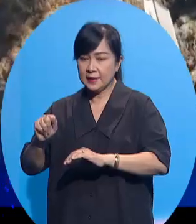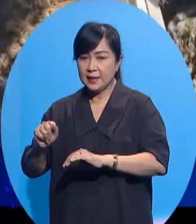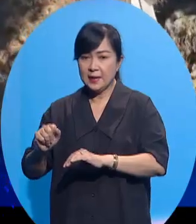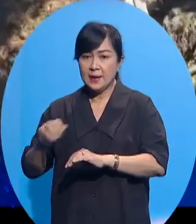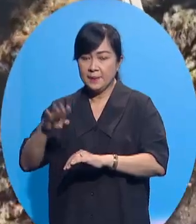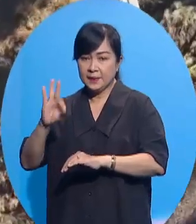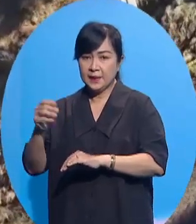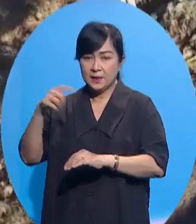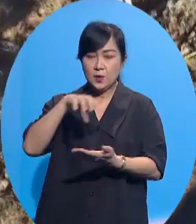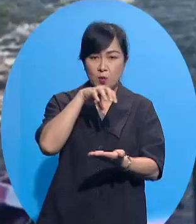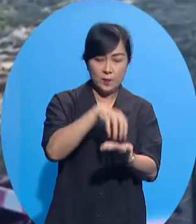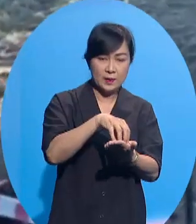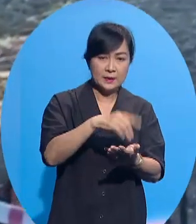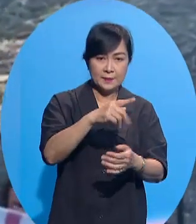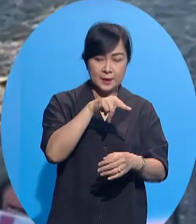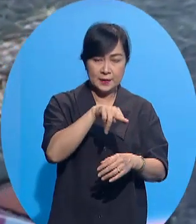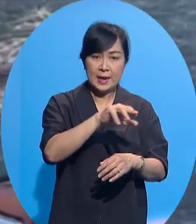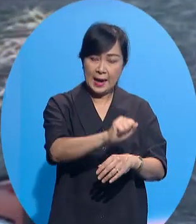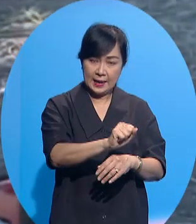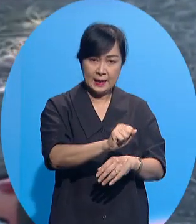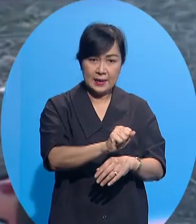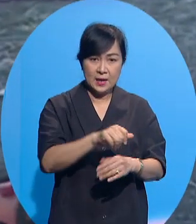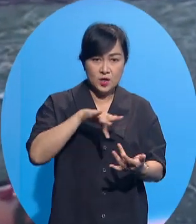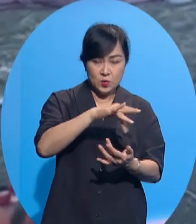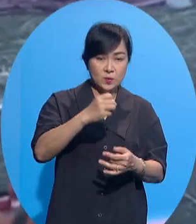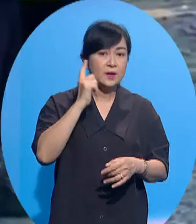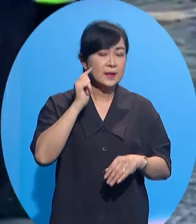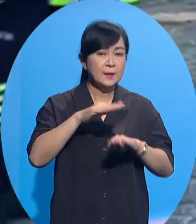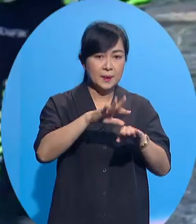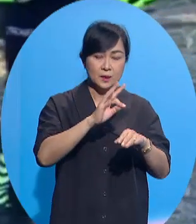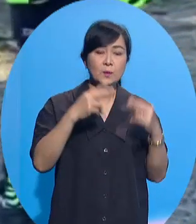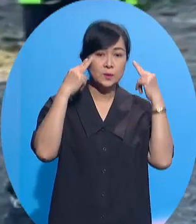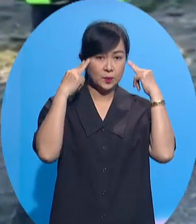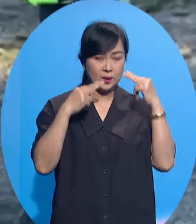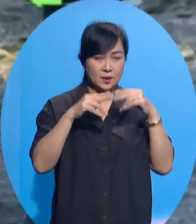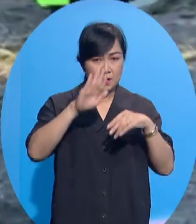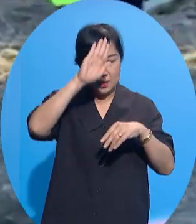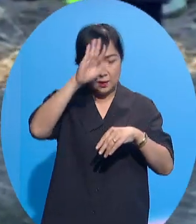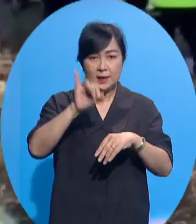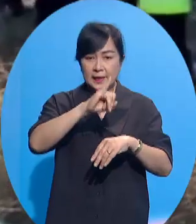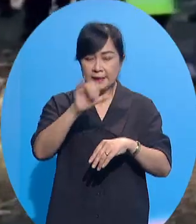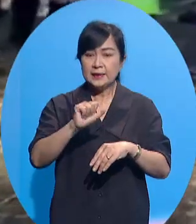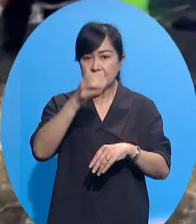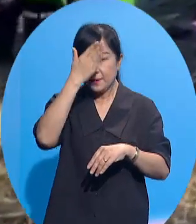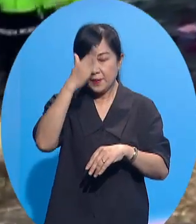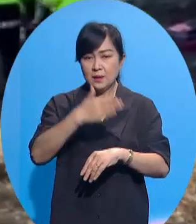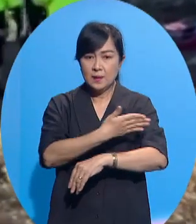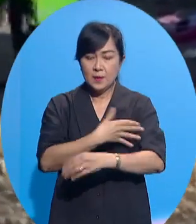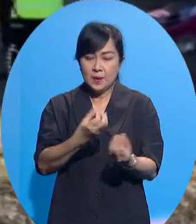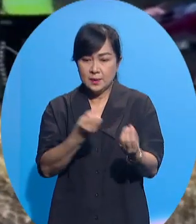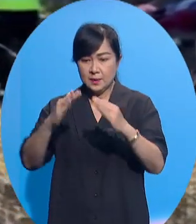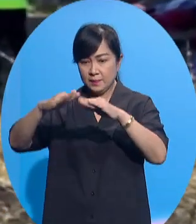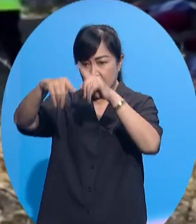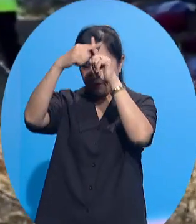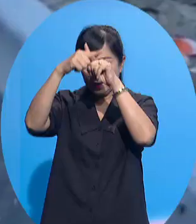ở phía tây đến khu vực kadia một điểm du lịch nổi tiếng ở miền Trung Thổ Nhĩ Kỳ Thống Đốc tỉnh asar cho biết những người bị thương đã được đưa đến